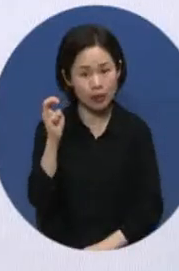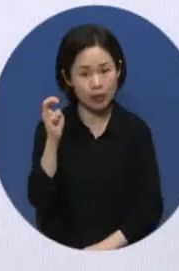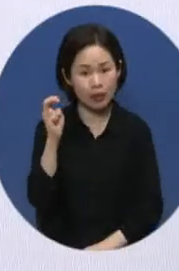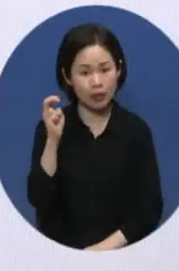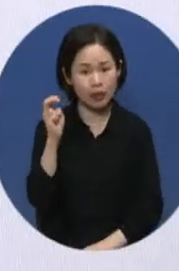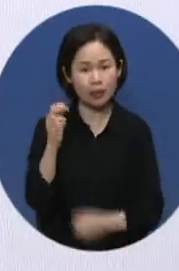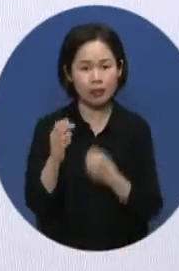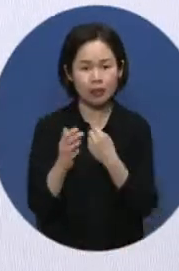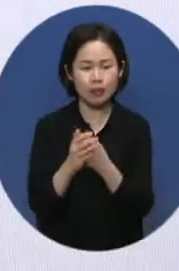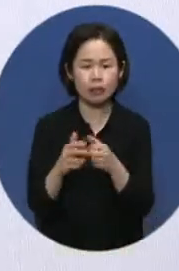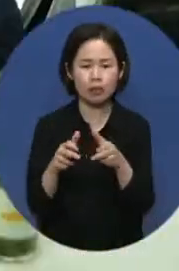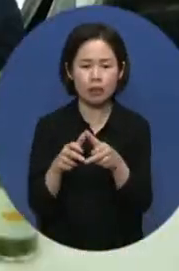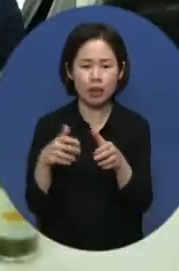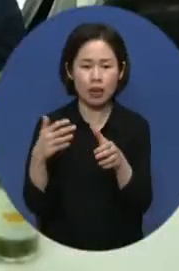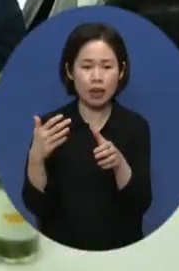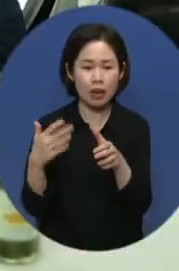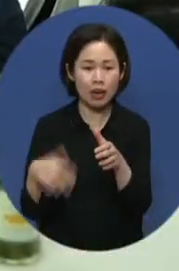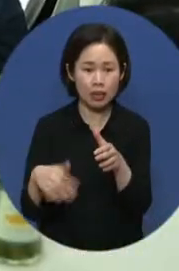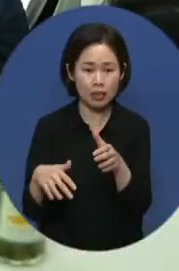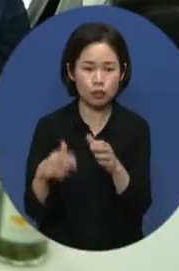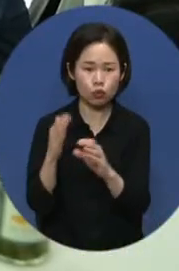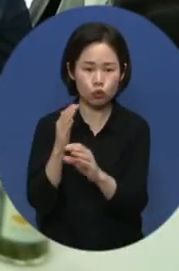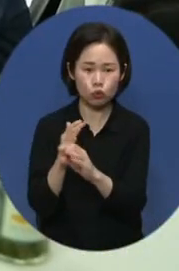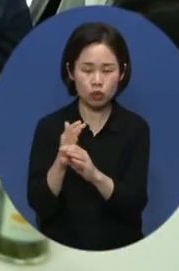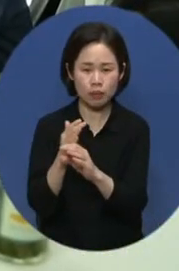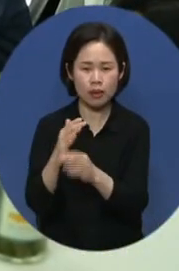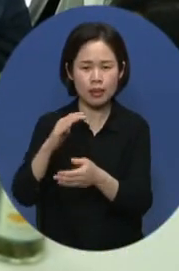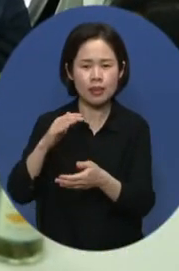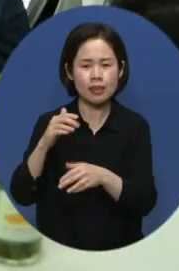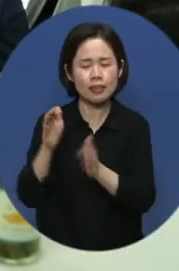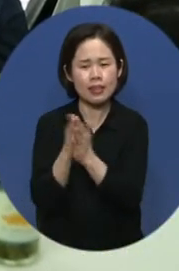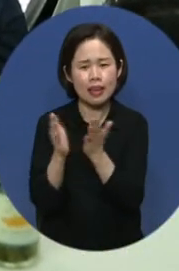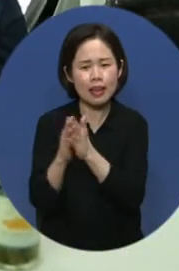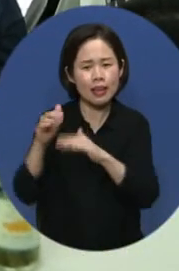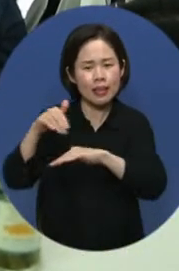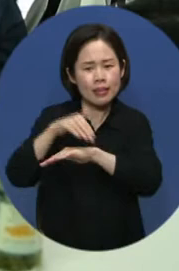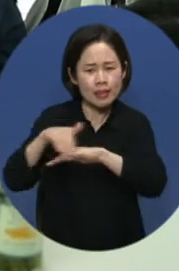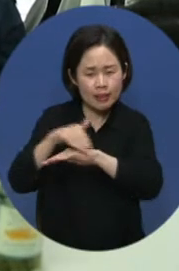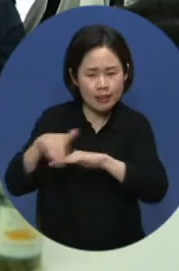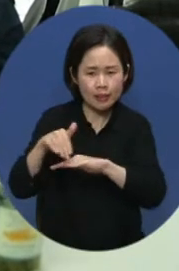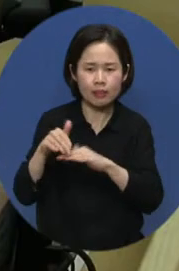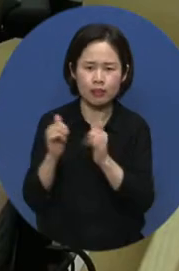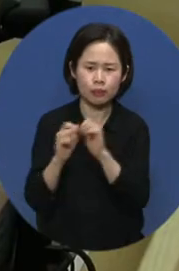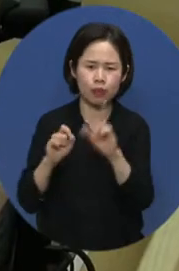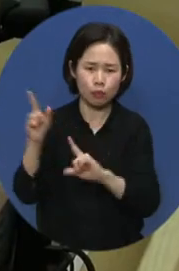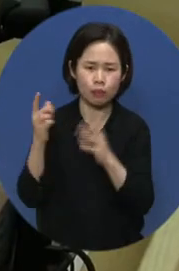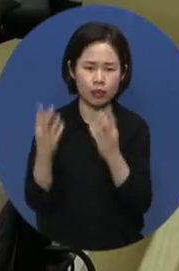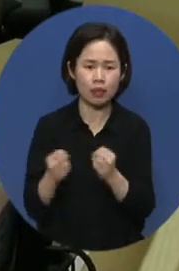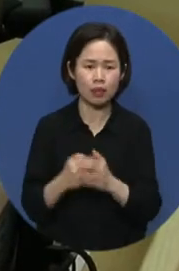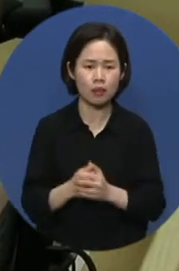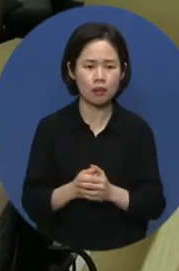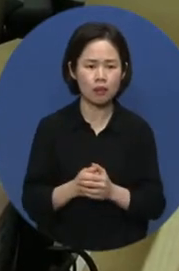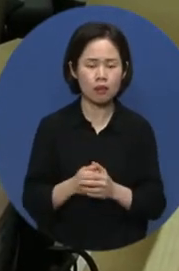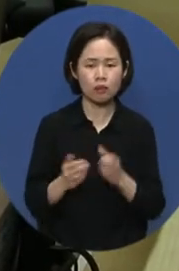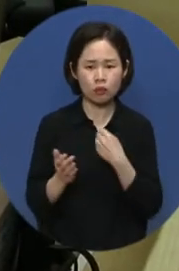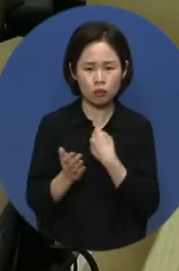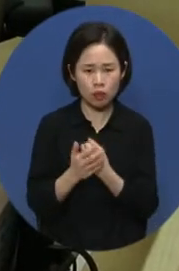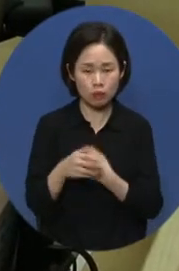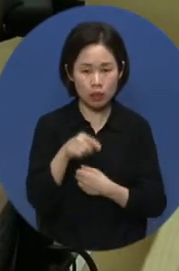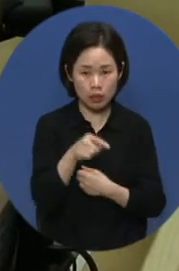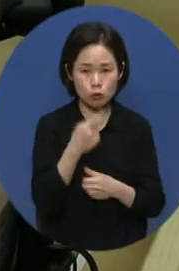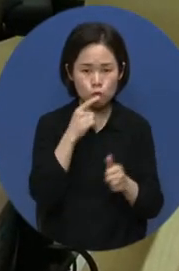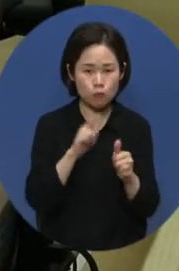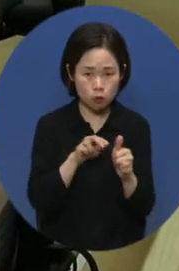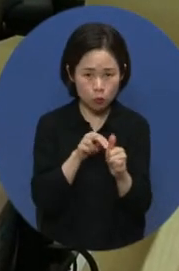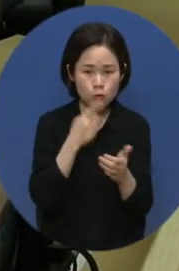비장애인 중심의 출판 기획자들이 대부분인 게 현실입니다. 그 어떤 작업보다 전문성이 요구되는 일인